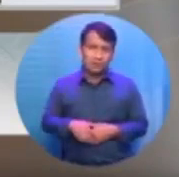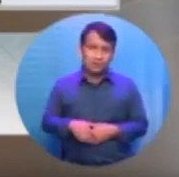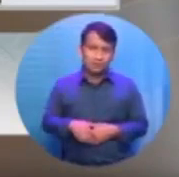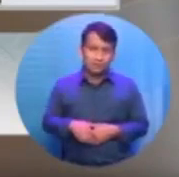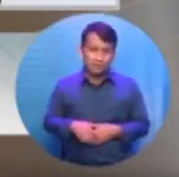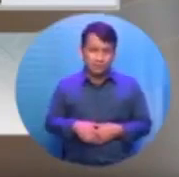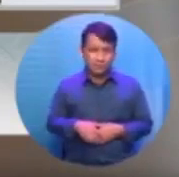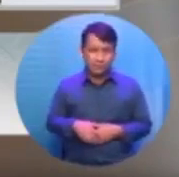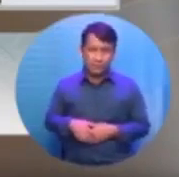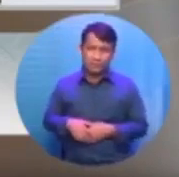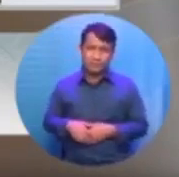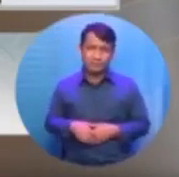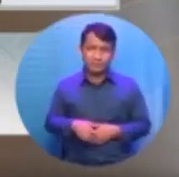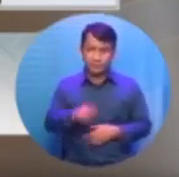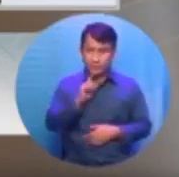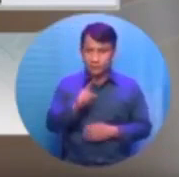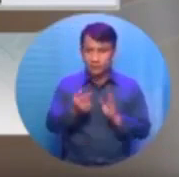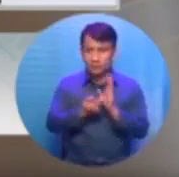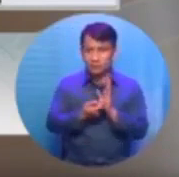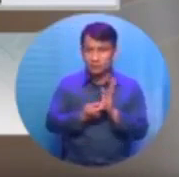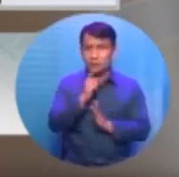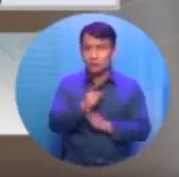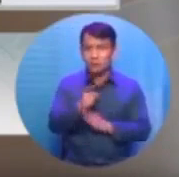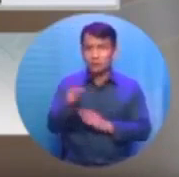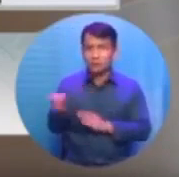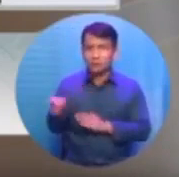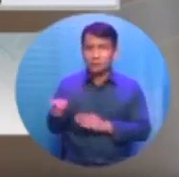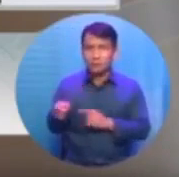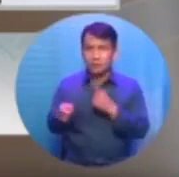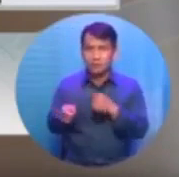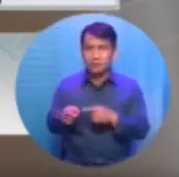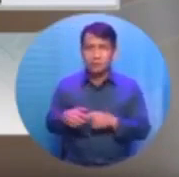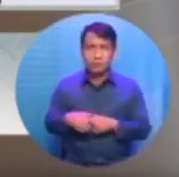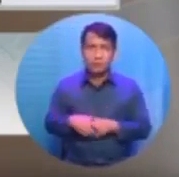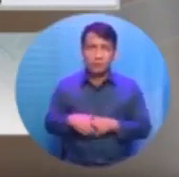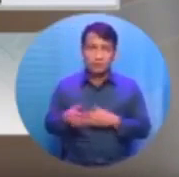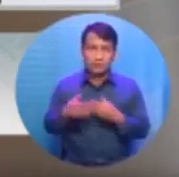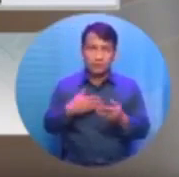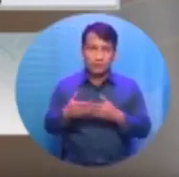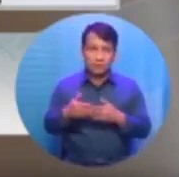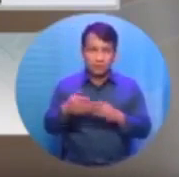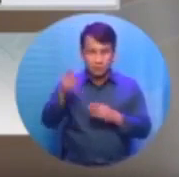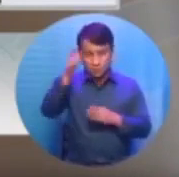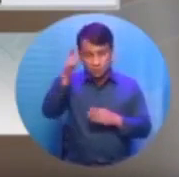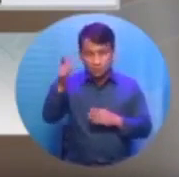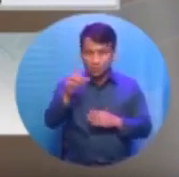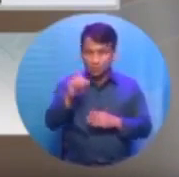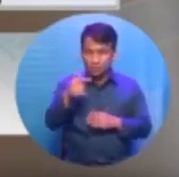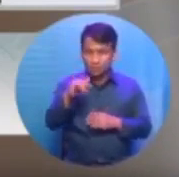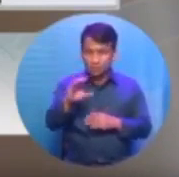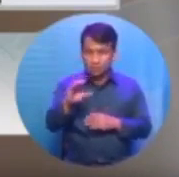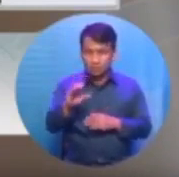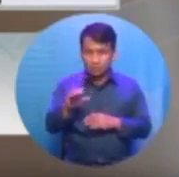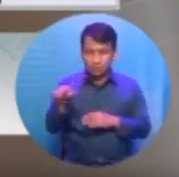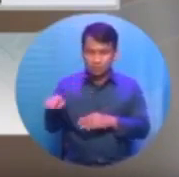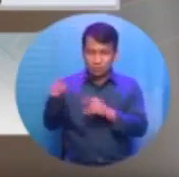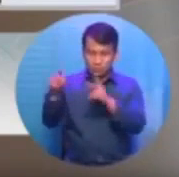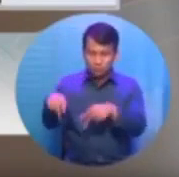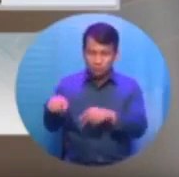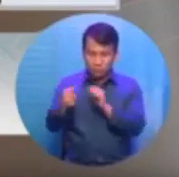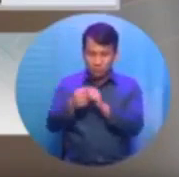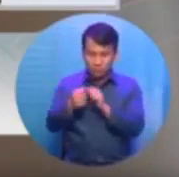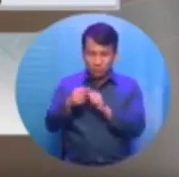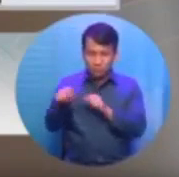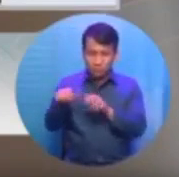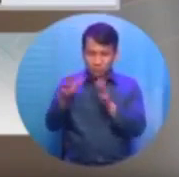sir. Hindi. Yung totoo lang po, sir, yung sinasabi ko po. Dahil pero, sir, po, sandali lang, sir, it defies logic, eh. Isang ordinaryong kabarangay